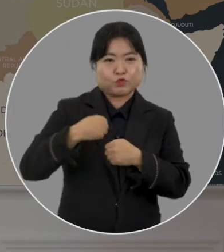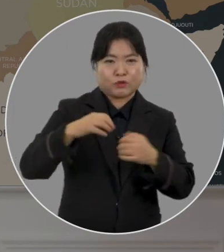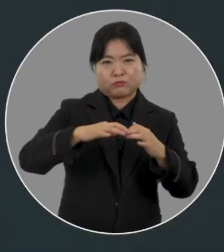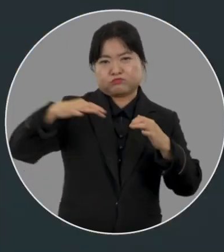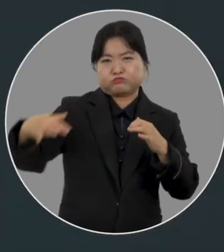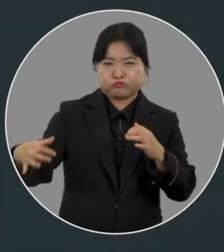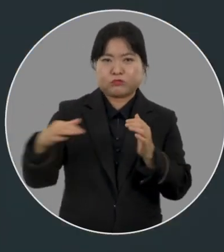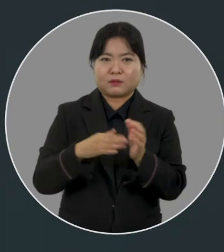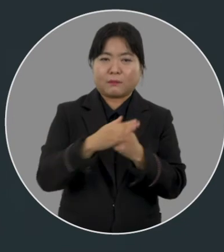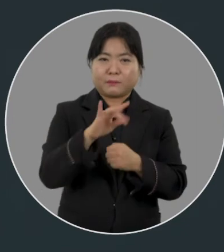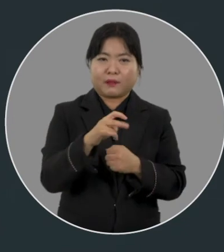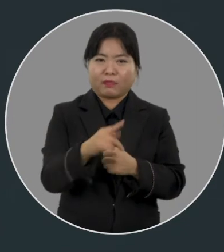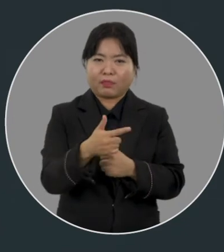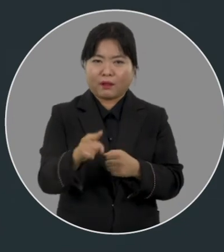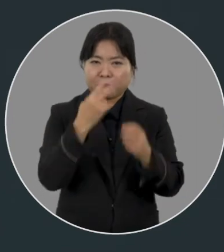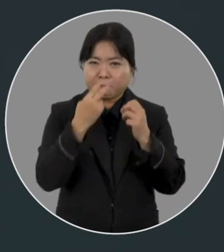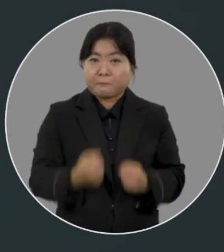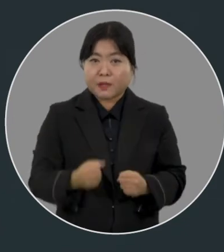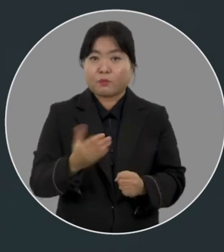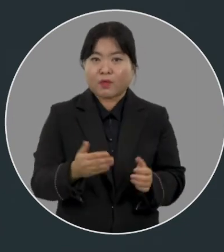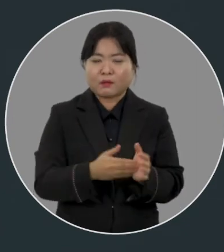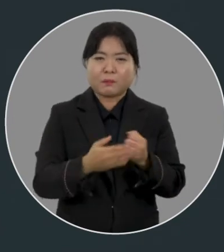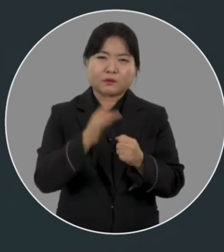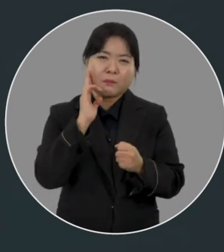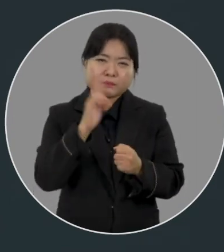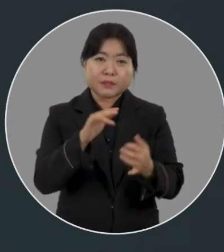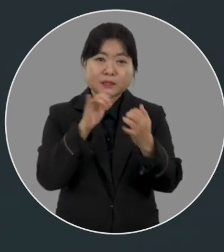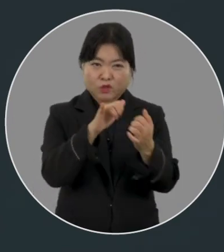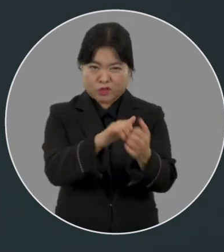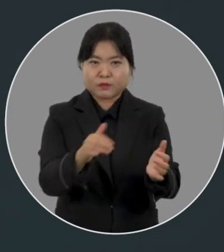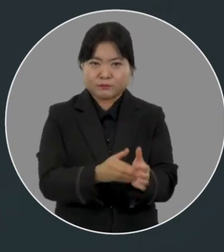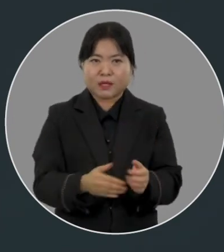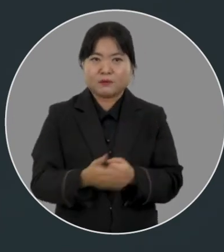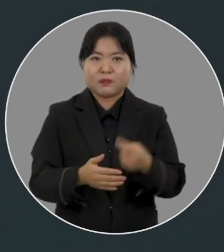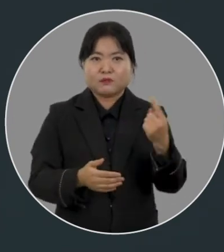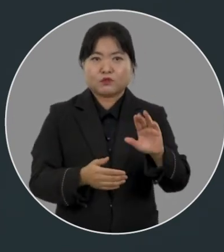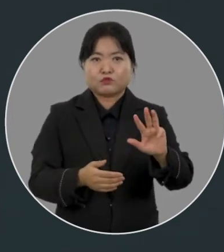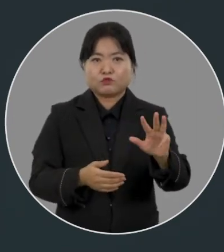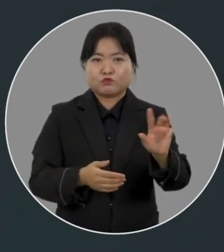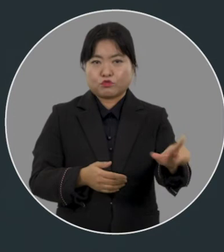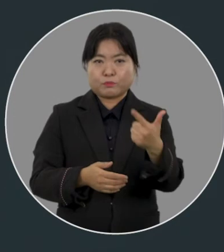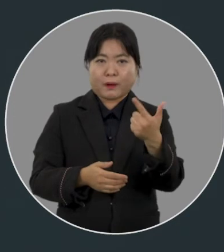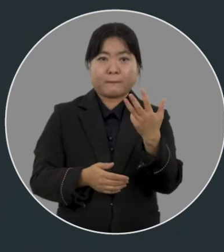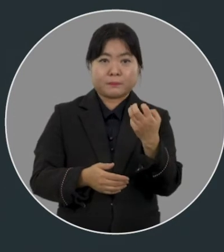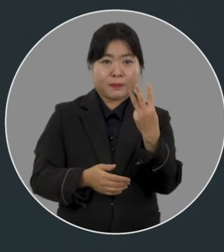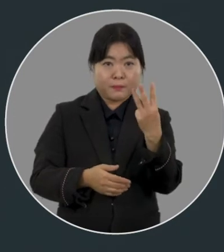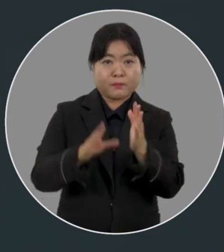살아납니다. 정말 끔찍한 전쟁이었습니다. 그래서 1683년이라는